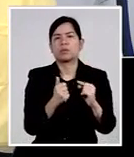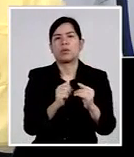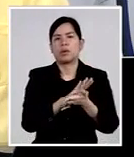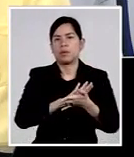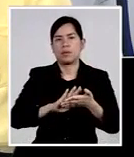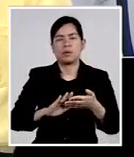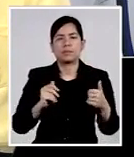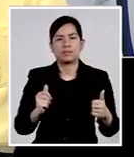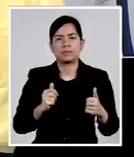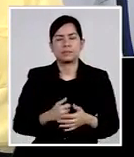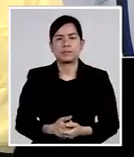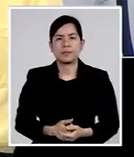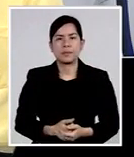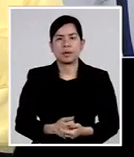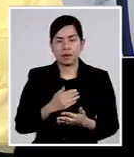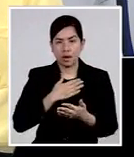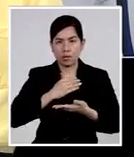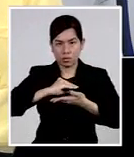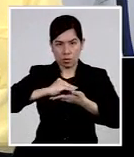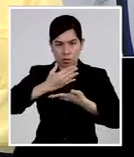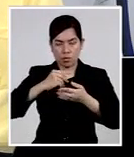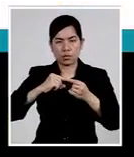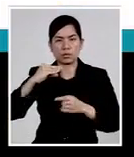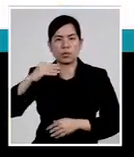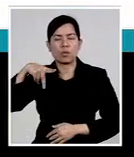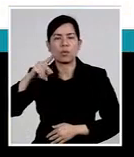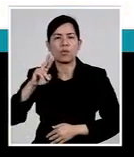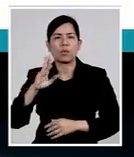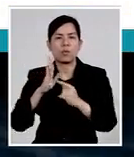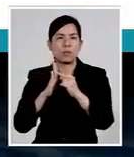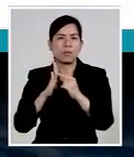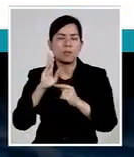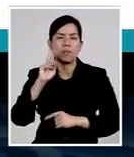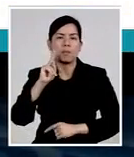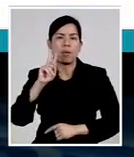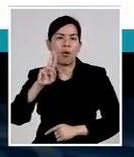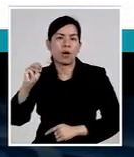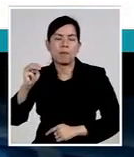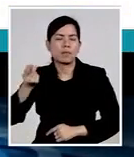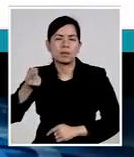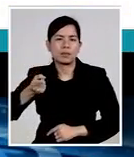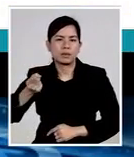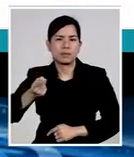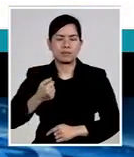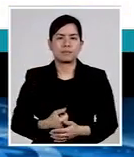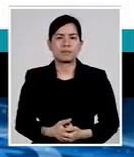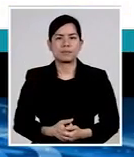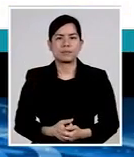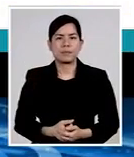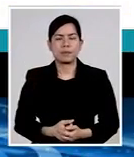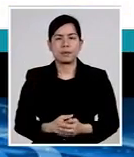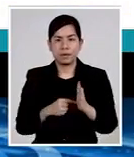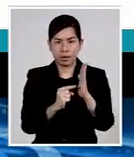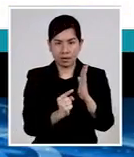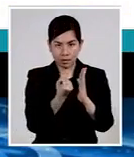ดังนั้นนะฮะเราก็ใช้โปรแกรมเดิมนะครับเจ้าตัว Arduino นะครับอันดับแร